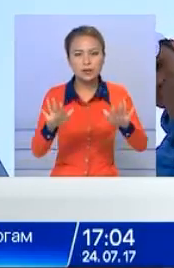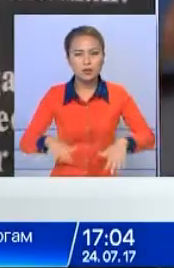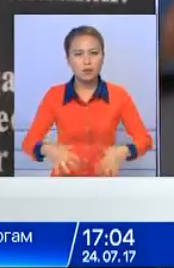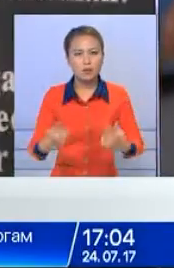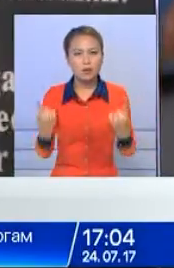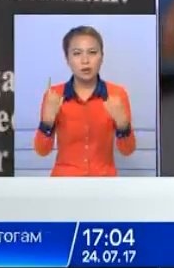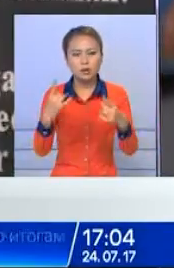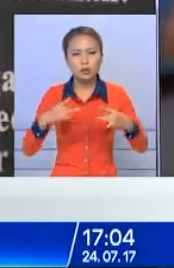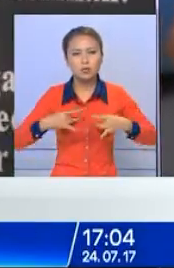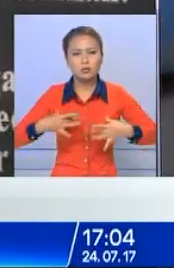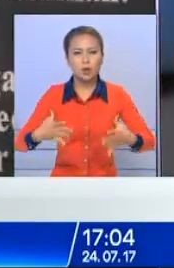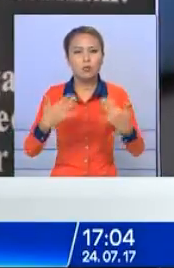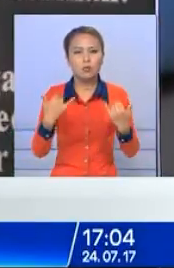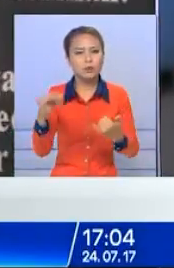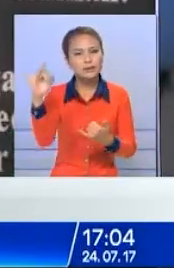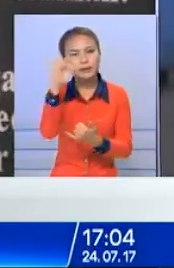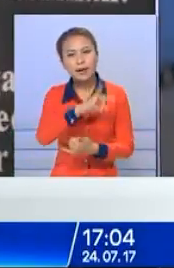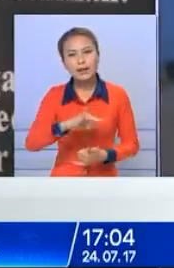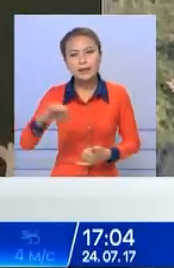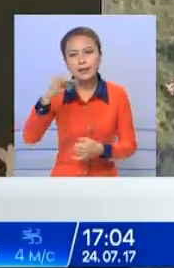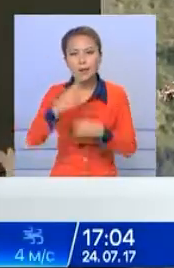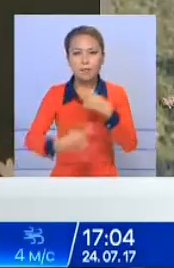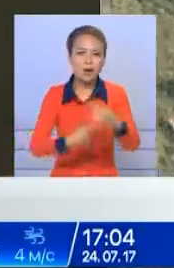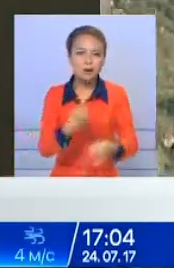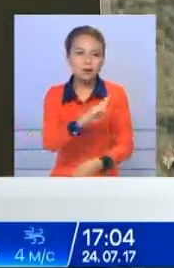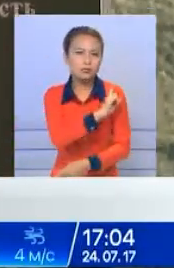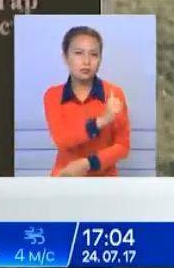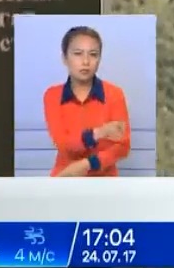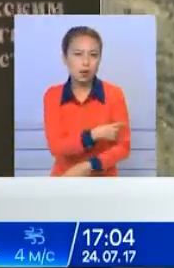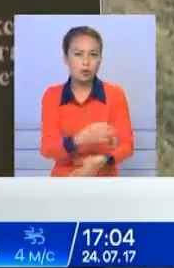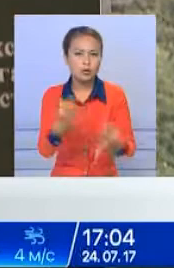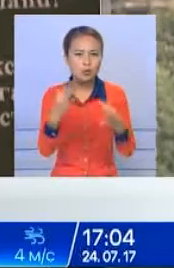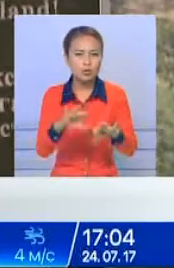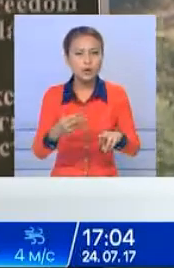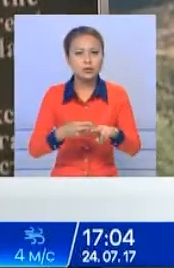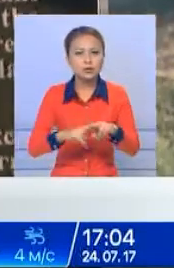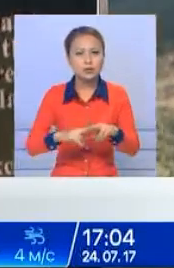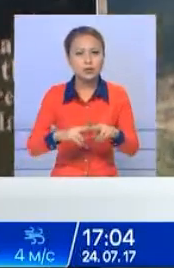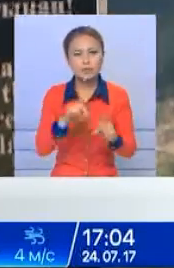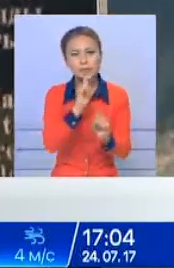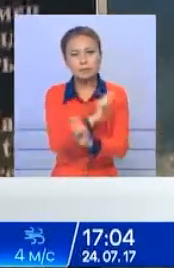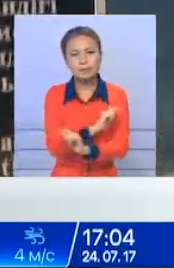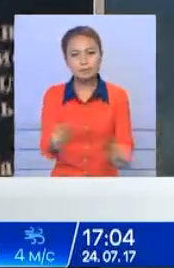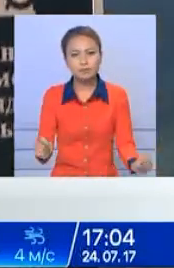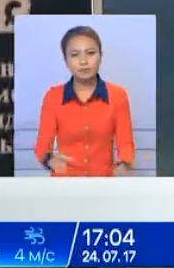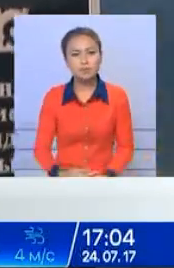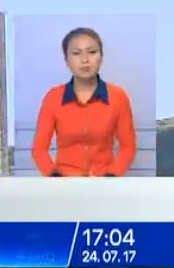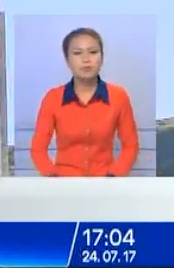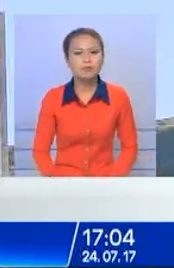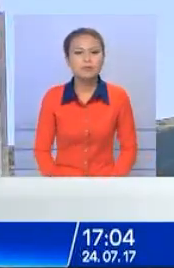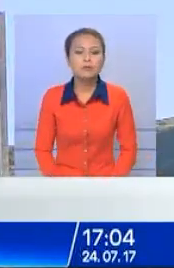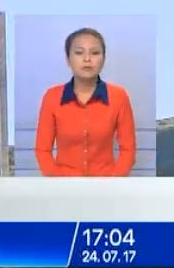отырмыз. Бүгінгі шара сол тарихи мән мағынасы зор тойдың алдындағы тамаша сый болды, дейді қонақтар.